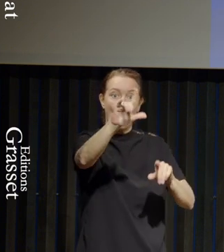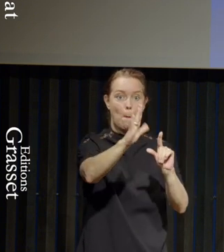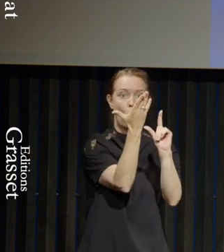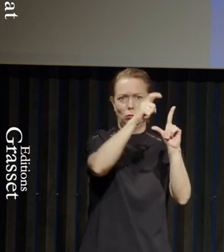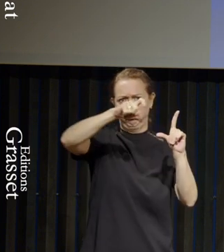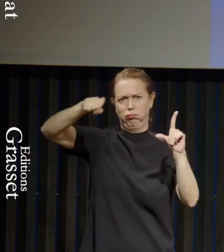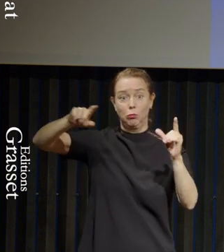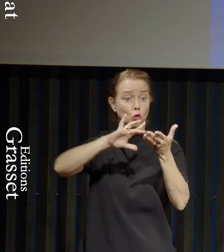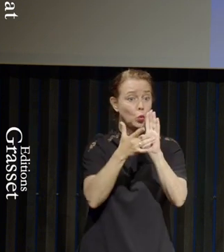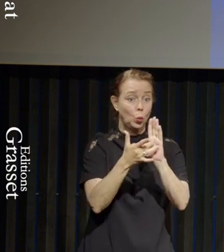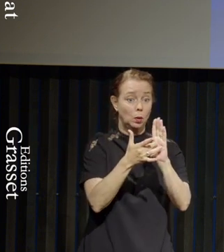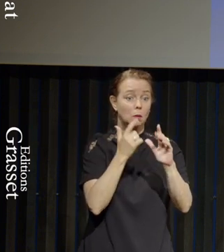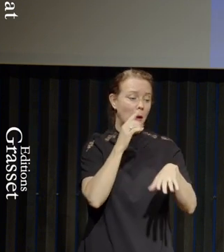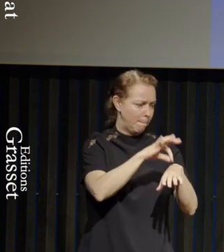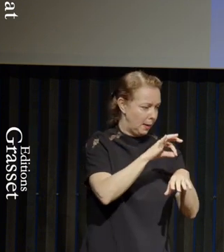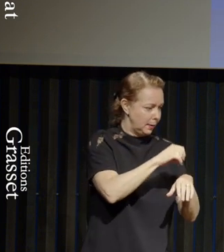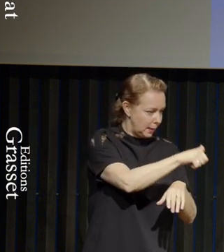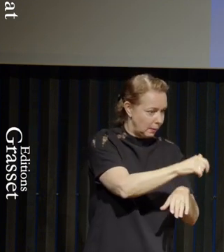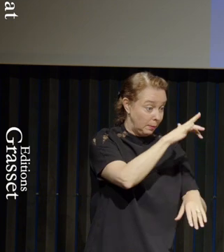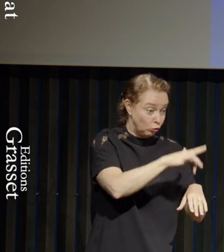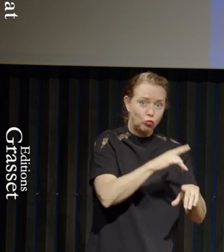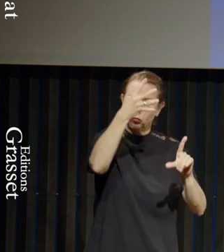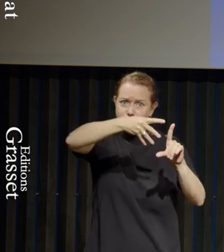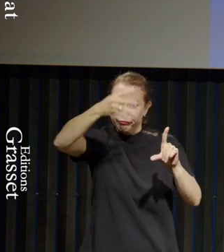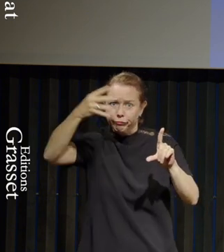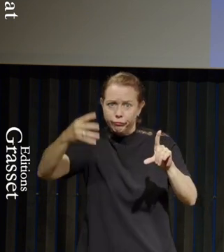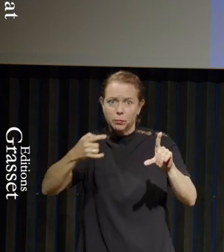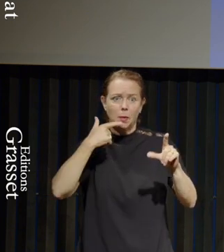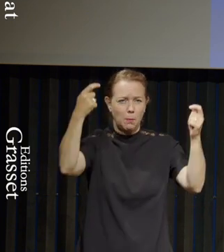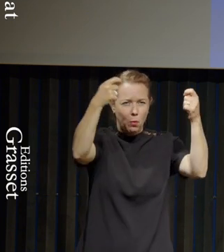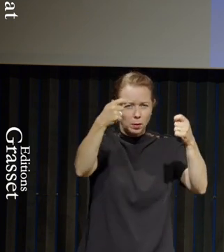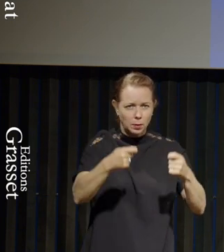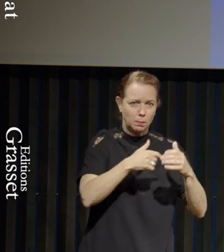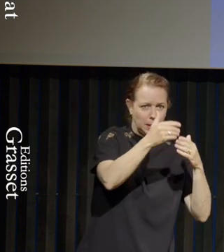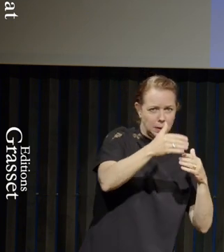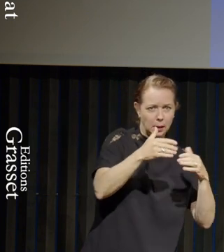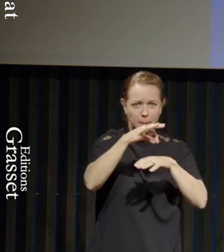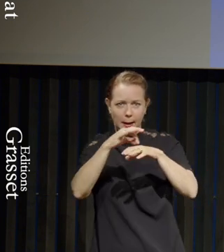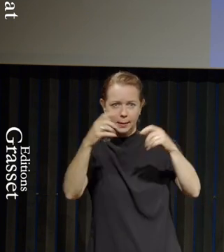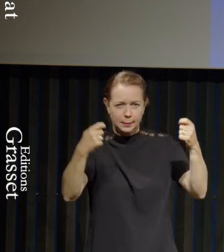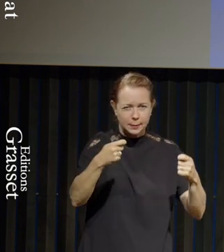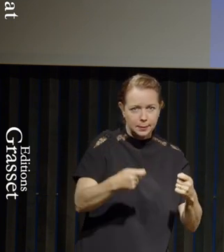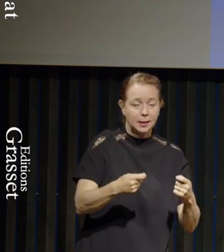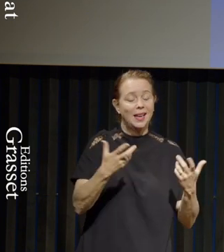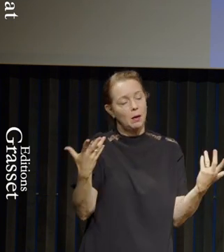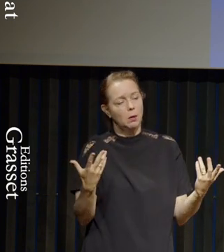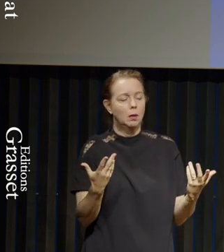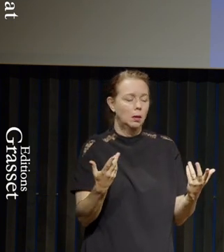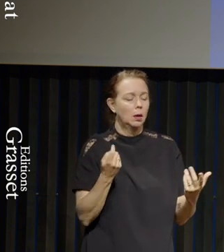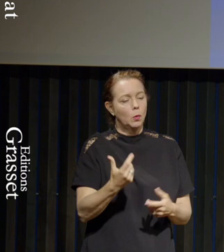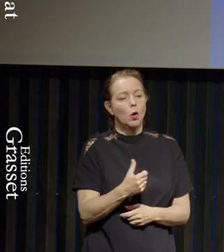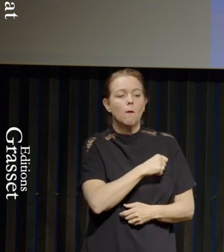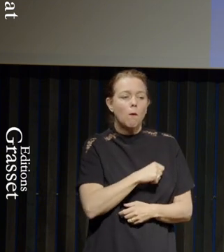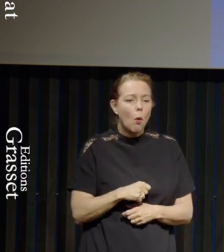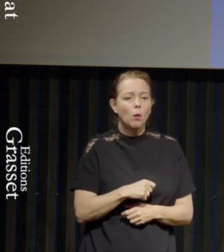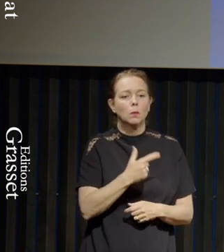finalement, les maladies dont elle souffre. Et vous pouvez articuler l'un et l'autre. Alors c'est un peu grossier parce que vous n'allez pas pouvoir